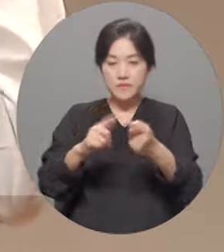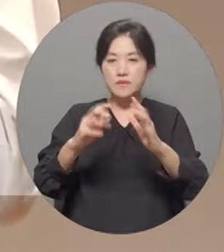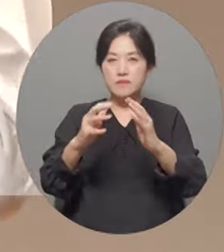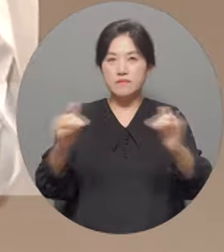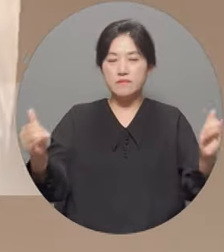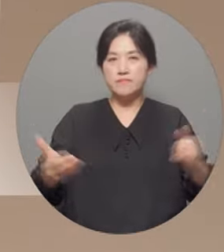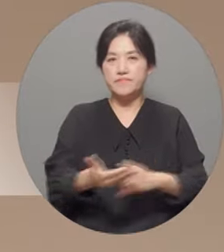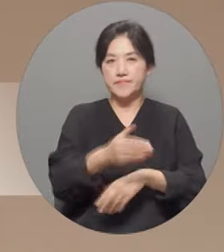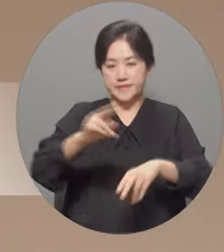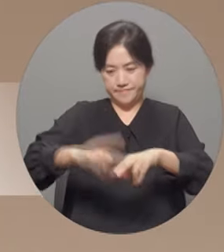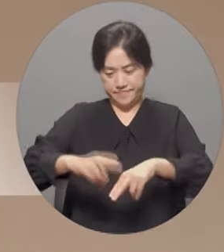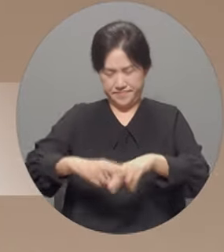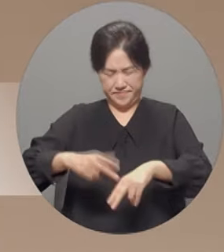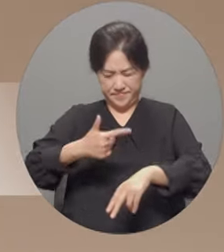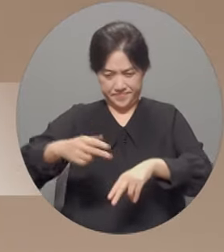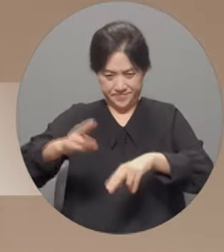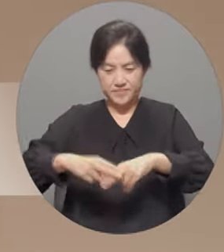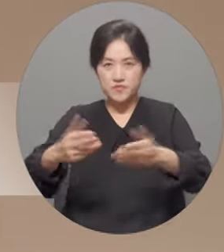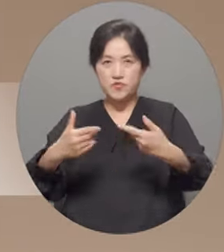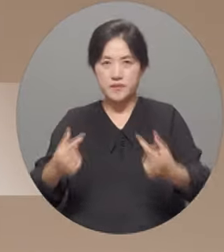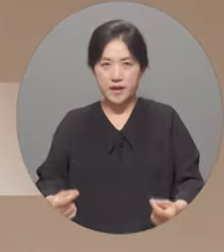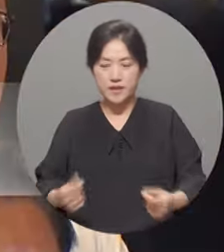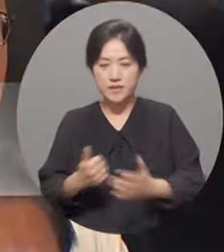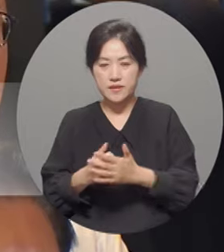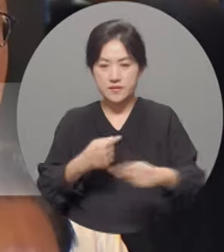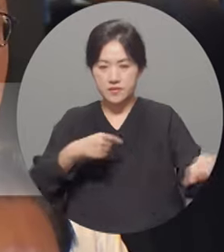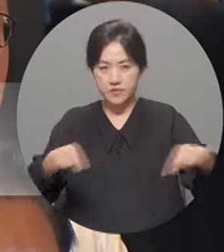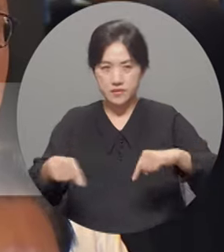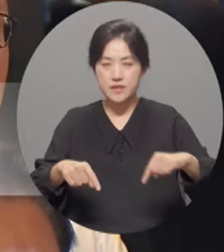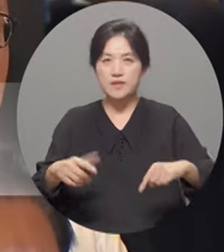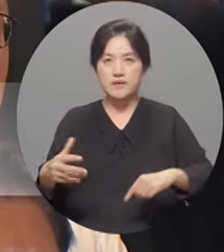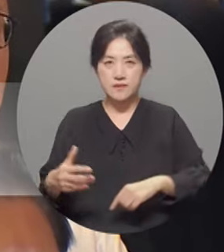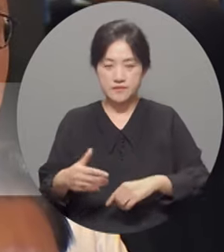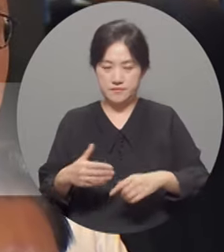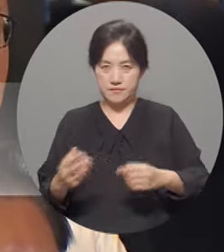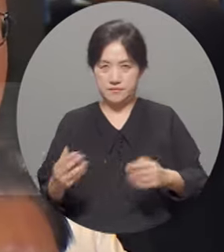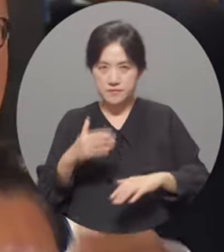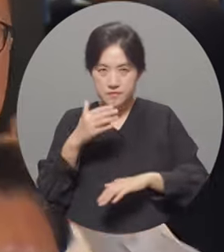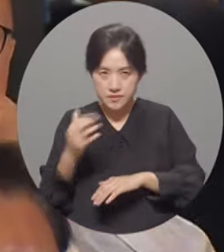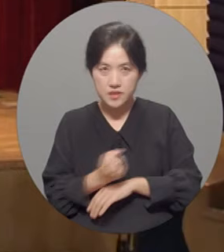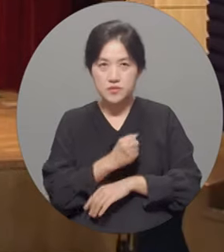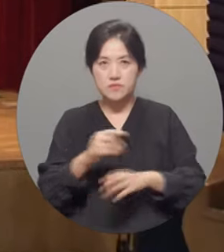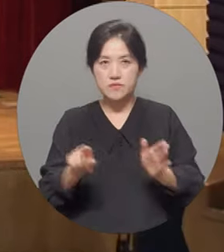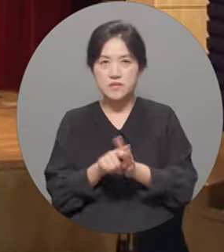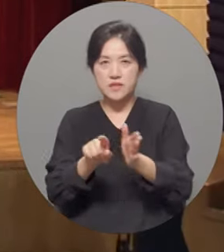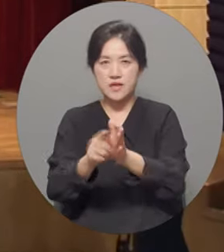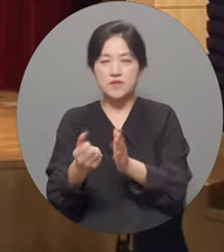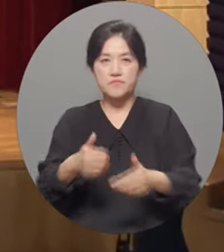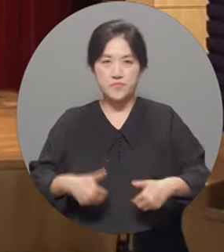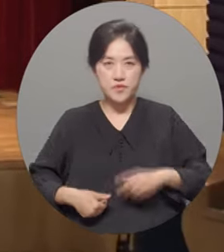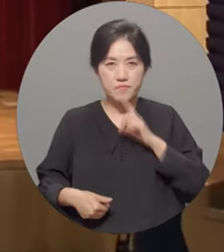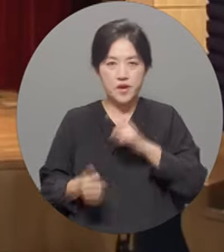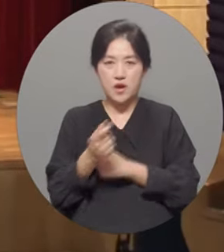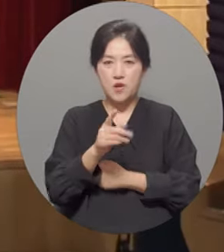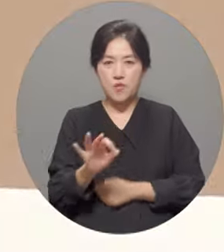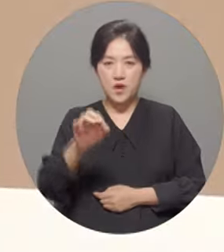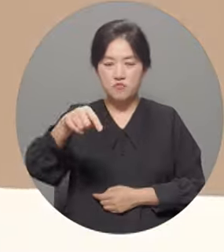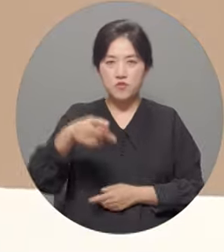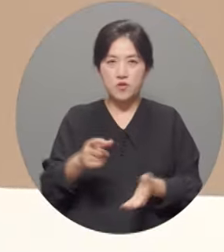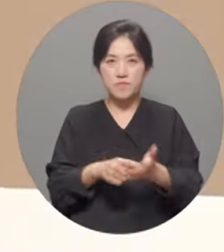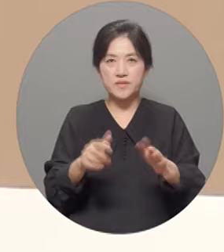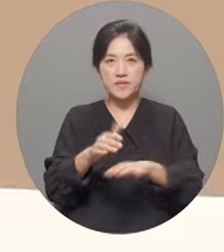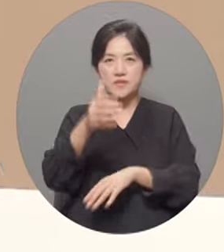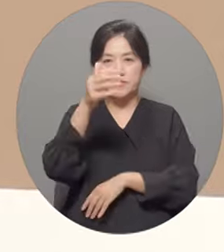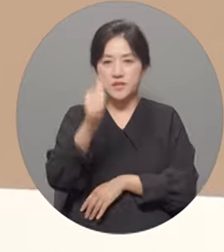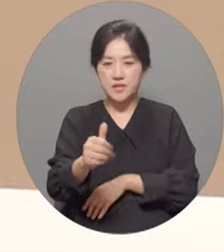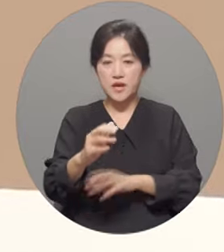국민들이 회초리를 세게 때리신 거라며 정책으로 신뢰를 얻어야 한다고 강조했습니다. 황우야 비상대책위원장은 국민의힘